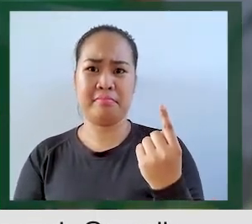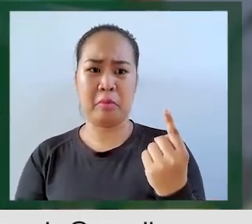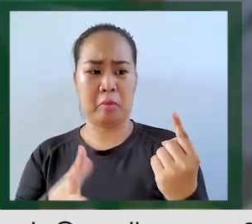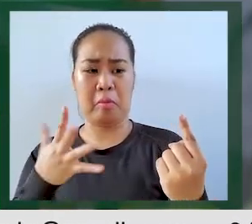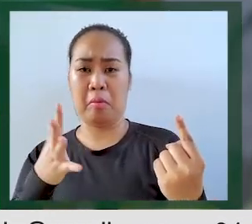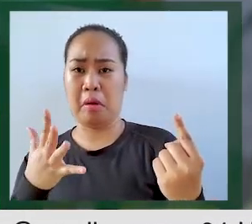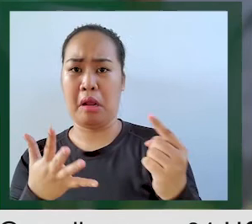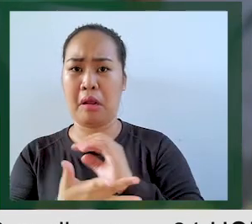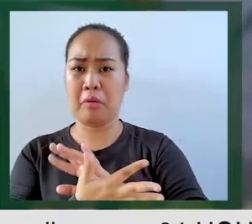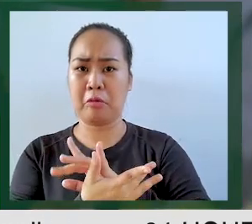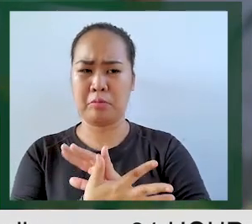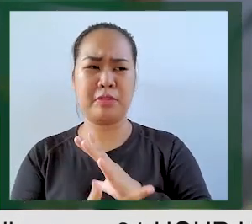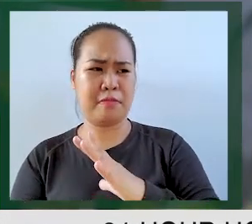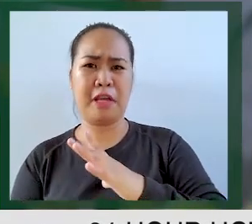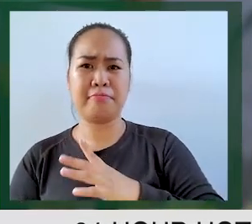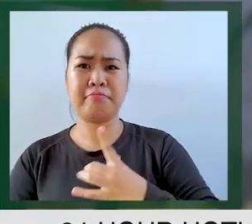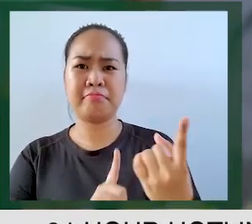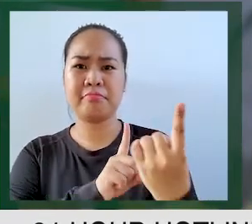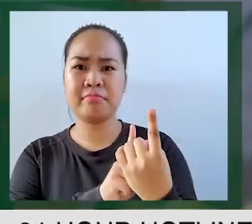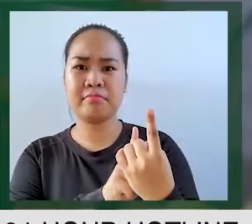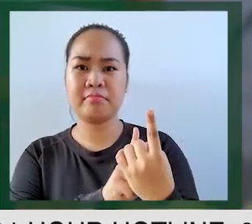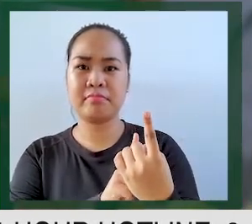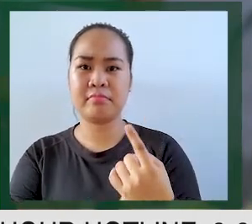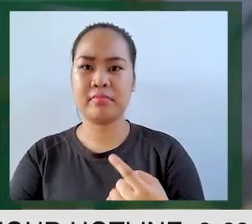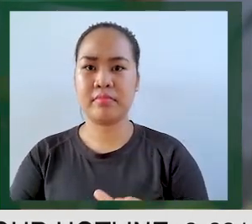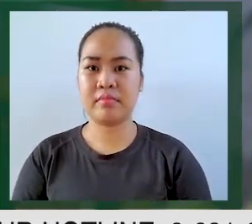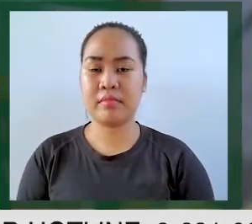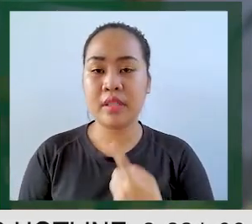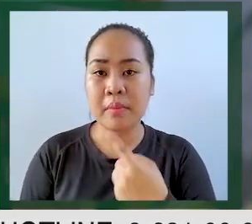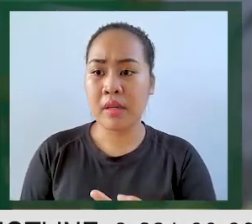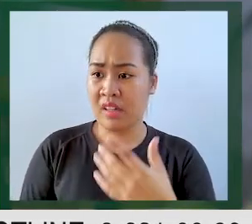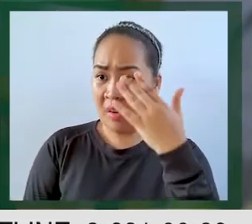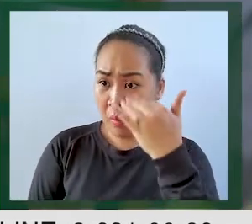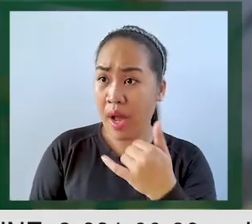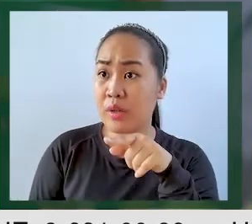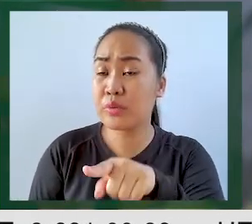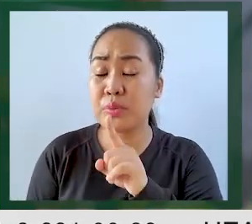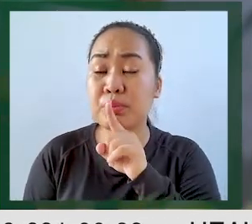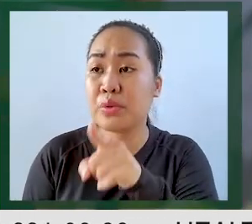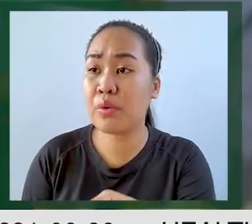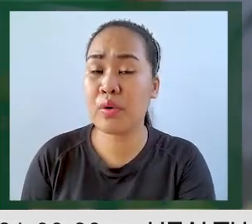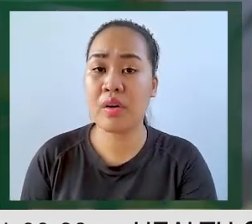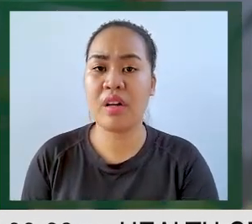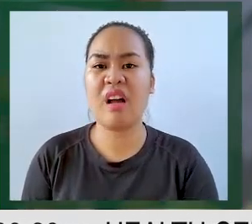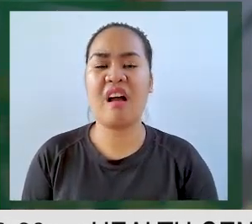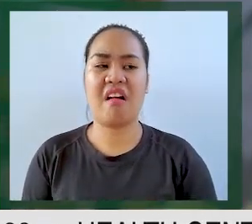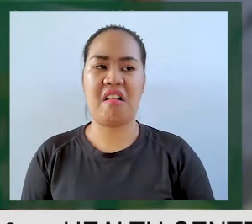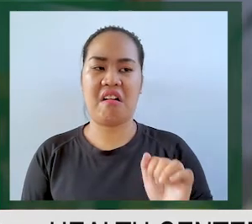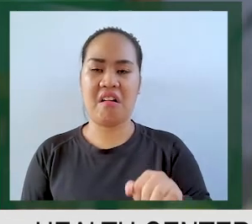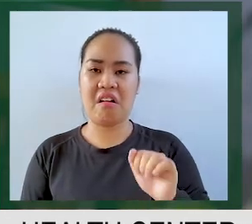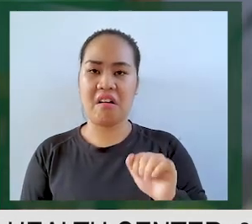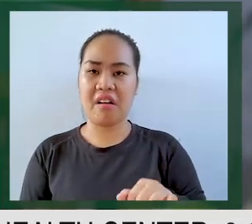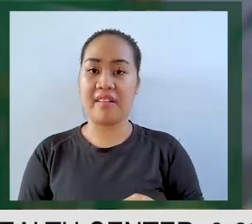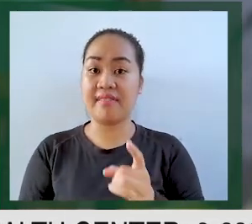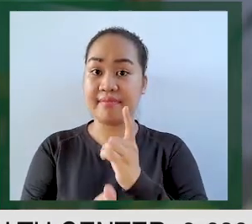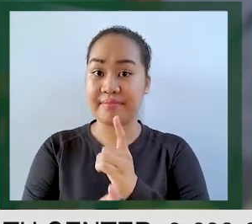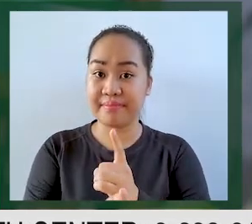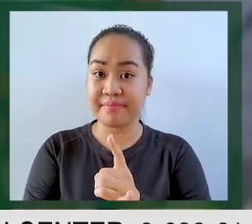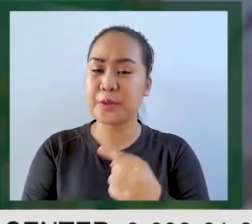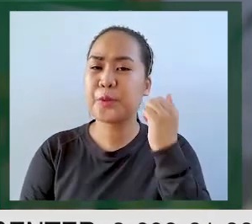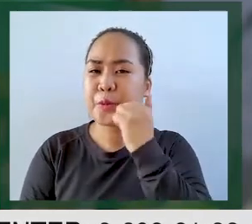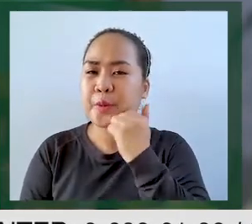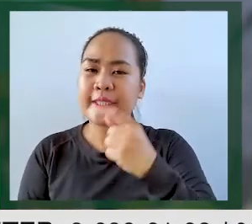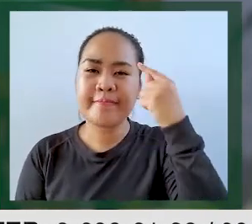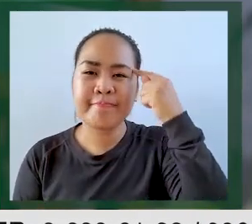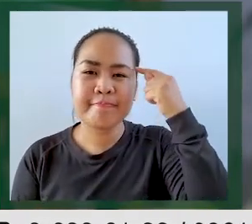kilala nyo, hindi ko mo komportable kayo, ay lusot na 'yan. Naniwala kayo, doon tayo matsatsambahan pag kayong lapse na